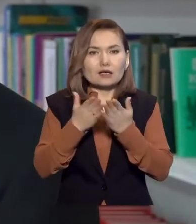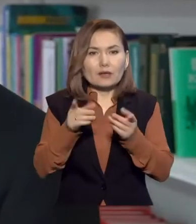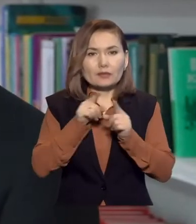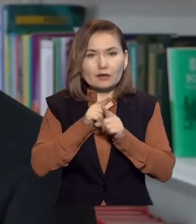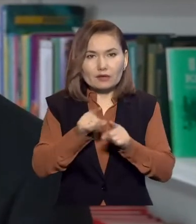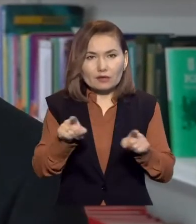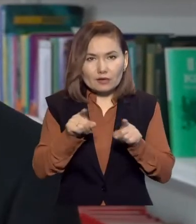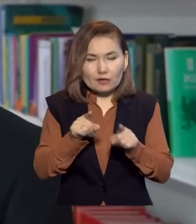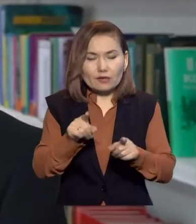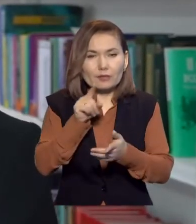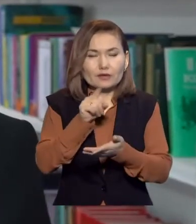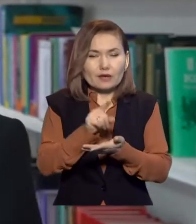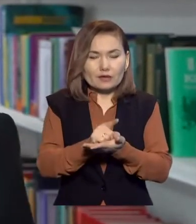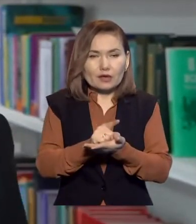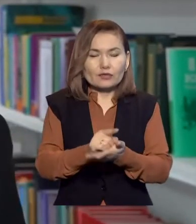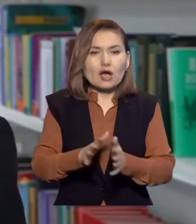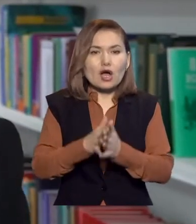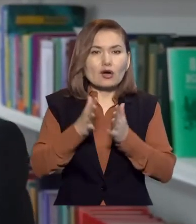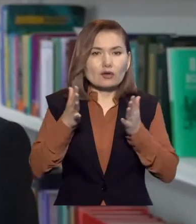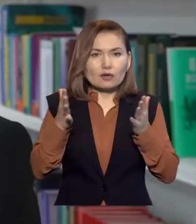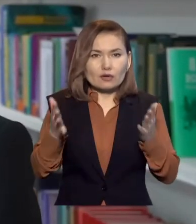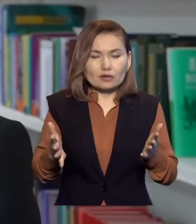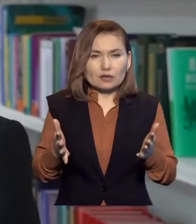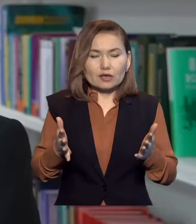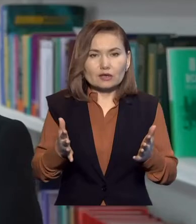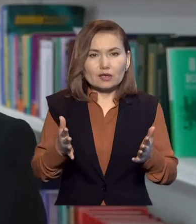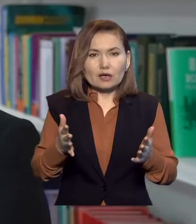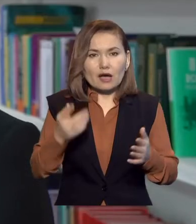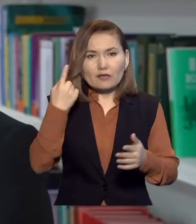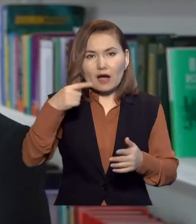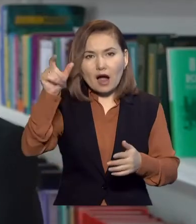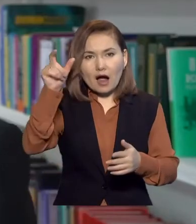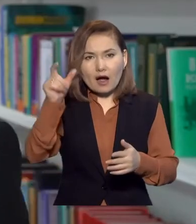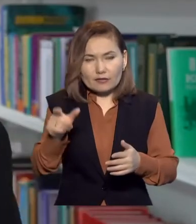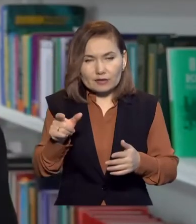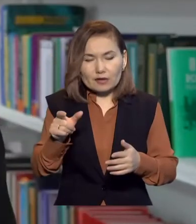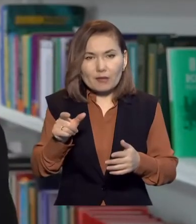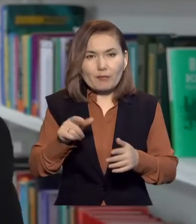біздің үлкен тұлғаларымызды халыққа таныту.